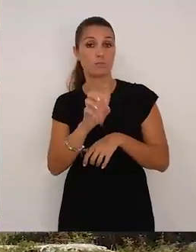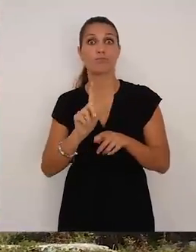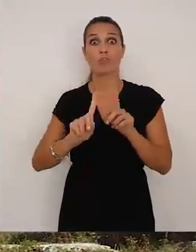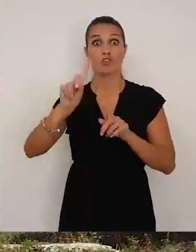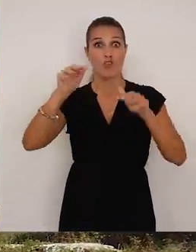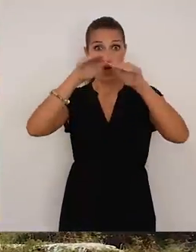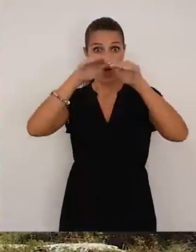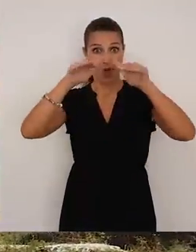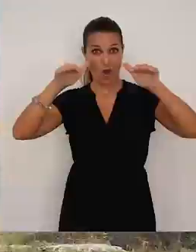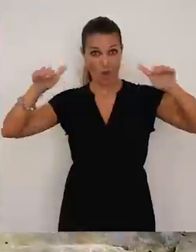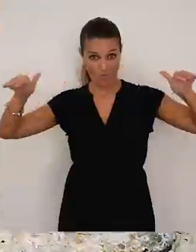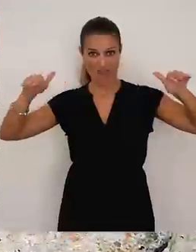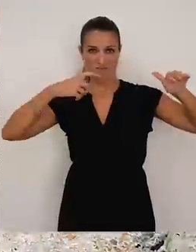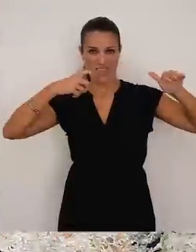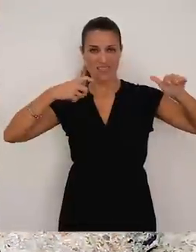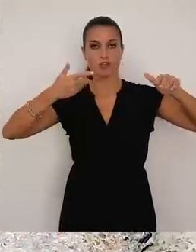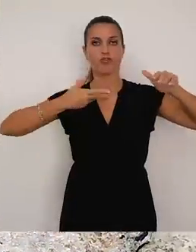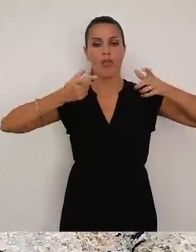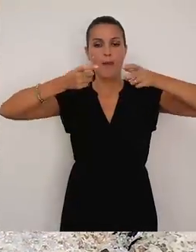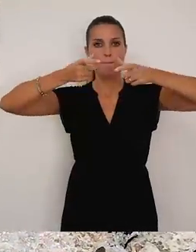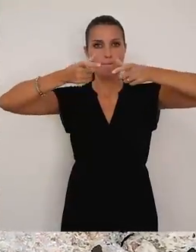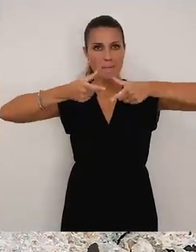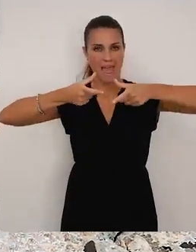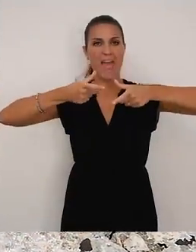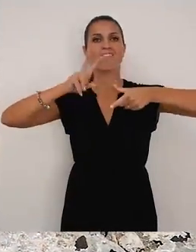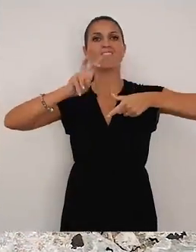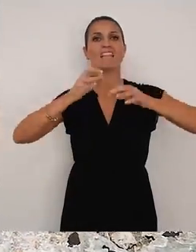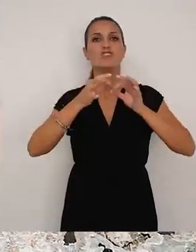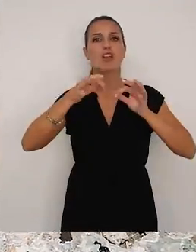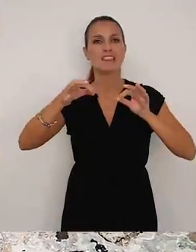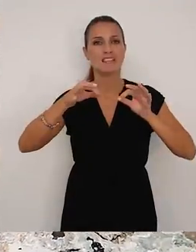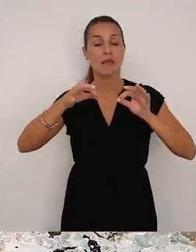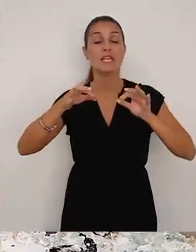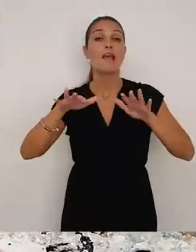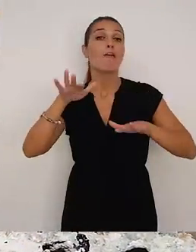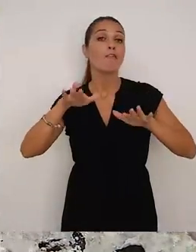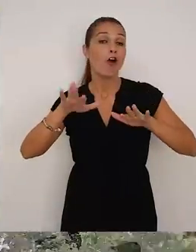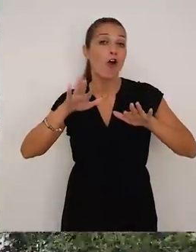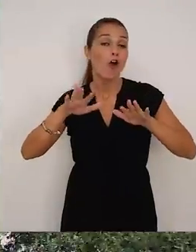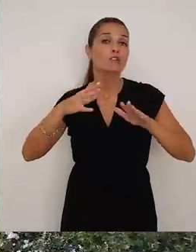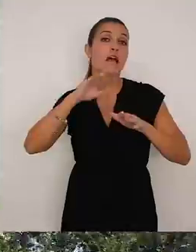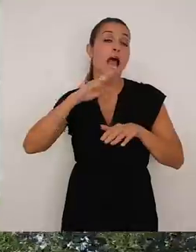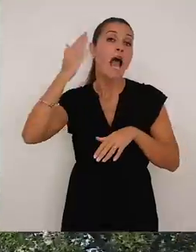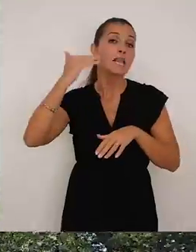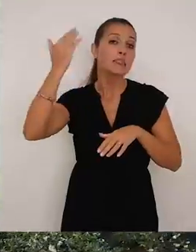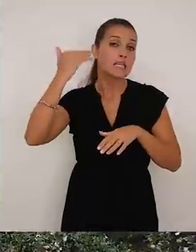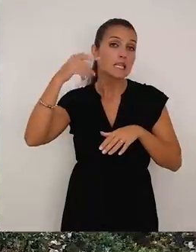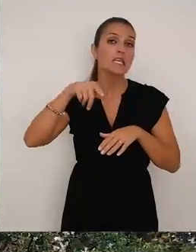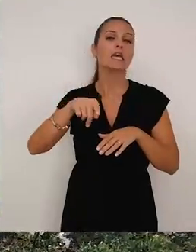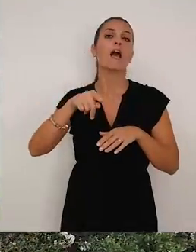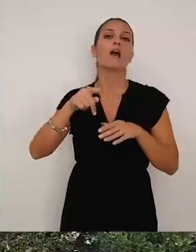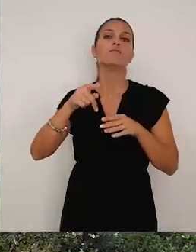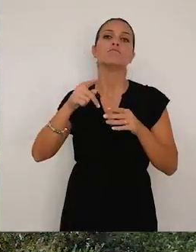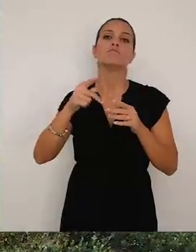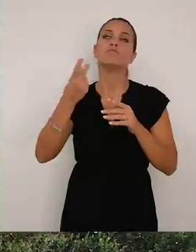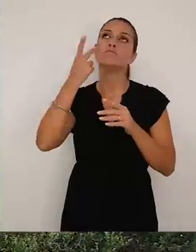La lastra superiore presenta un foro del diametro di 20 cm, apertura probabilmente connessa ad un'antica funzione